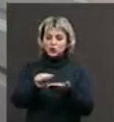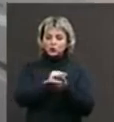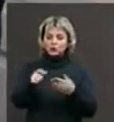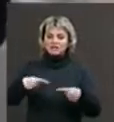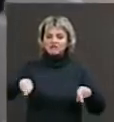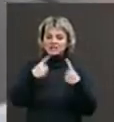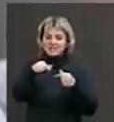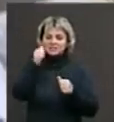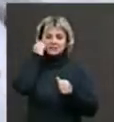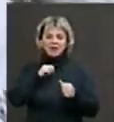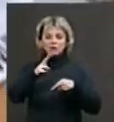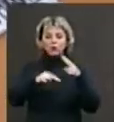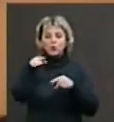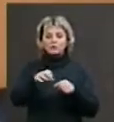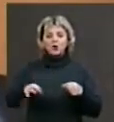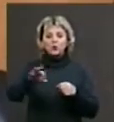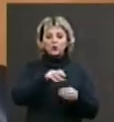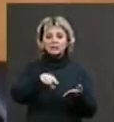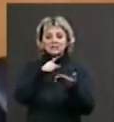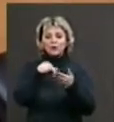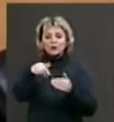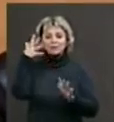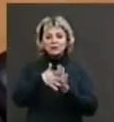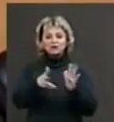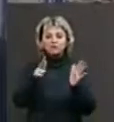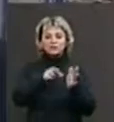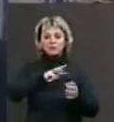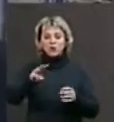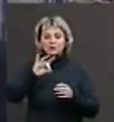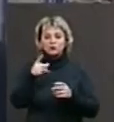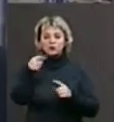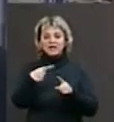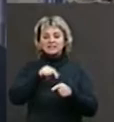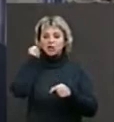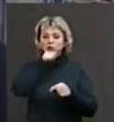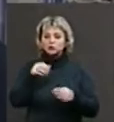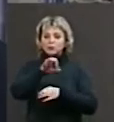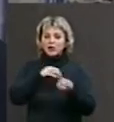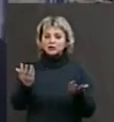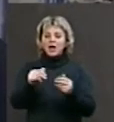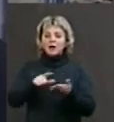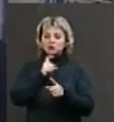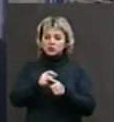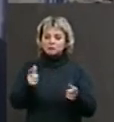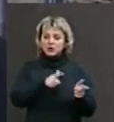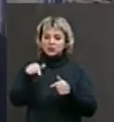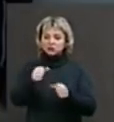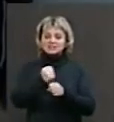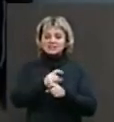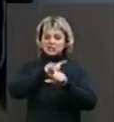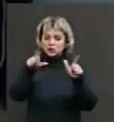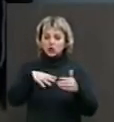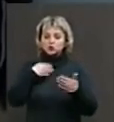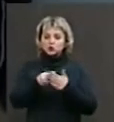для восстановления старого корпуса область и город потратят 8 миллионов рублей. За этот год проект обещают подготовить, а еще создать в